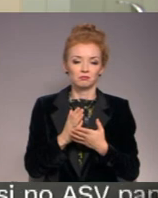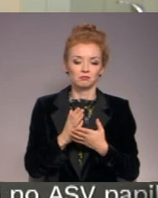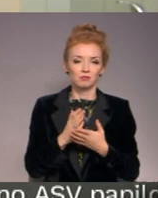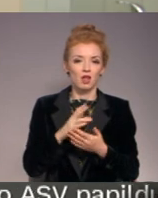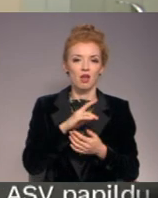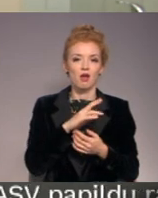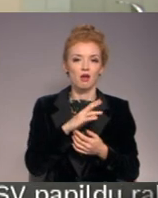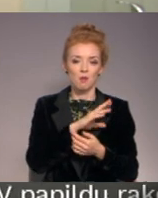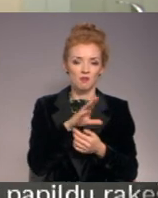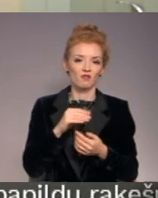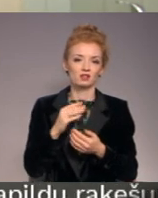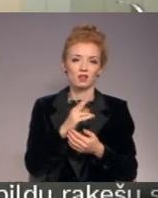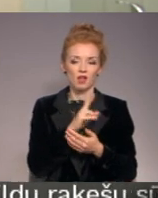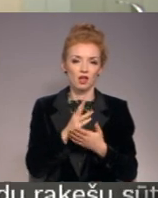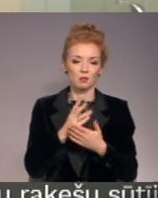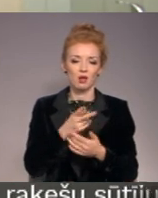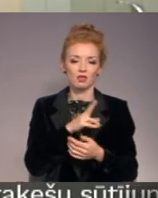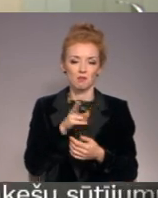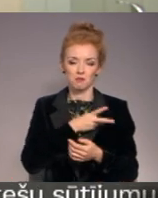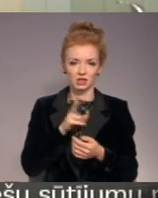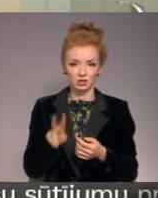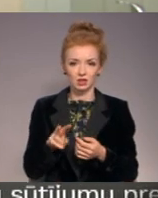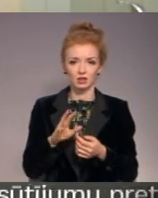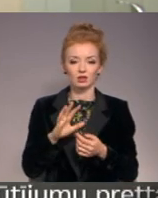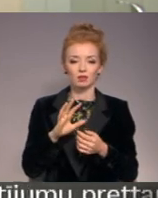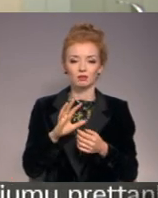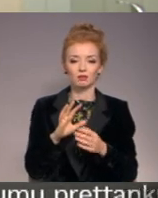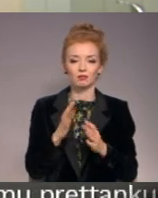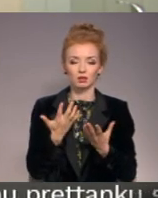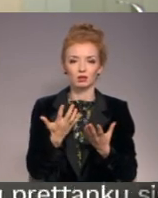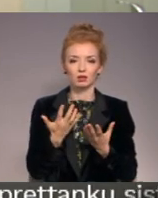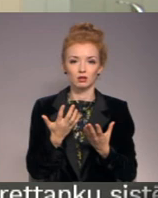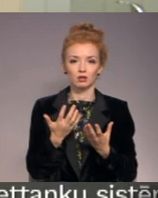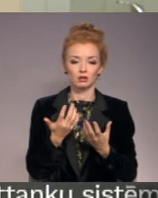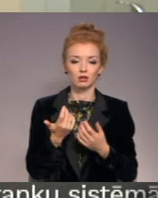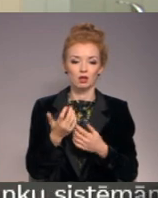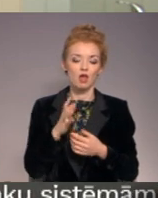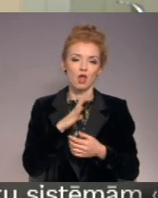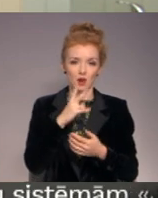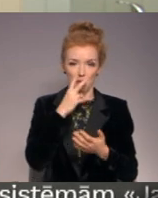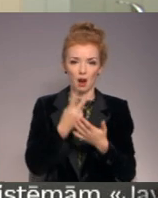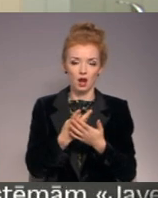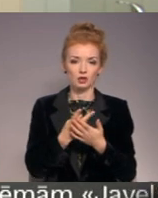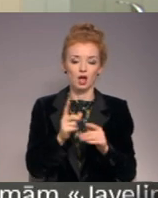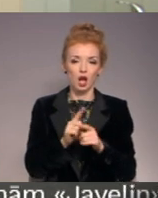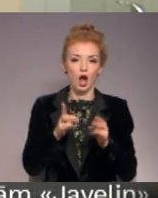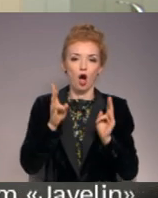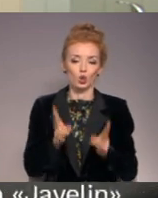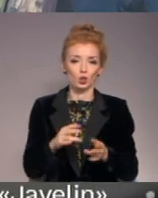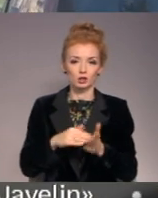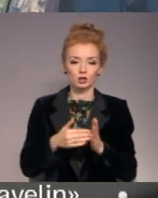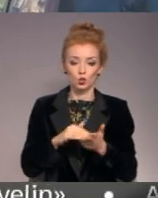tā kā nemirstīgie, diemžēl. Jā, bet nu, nekad nevar paredzēt arī akūtas